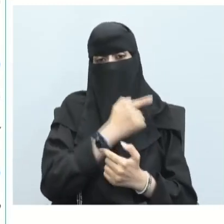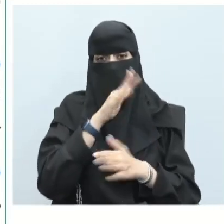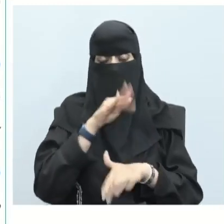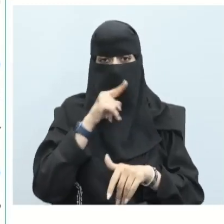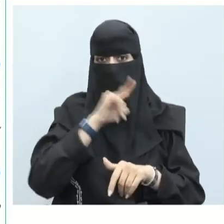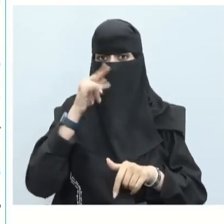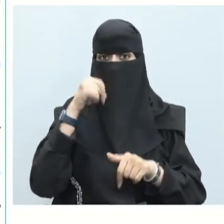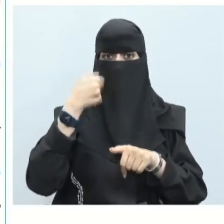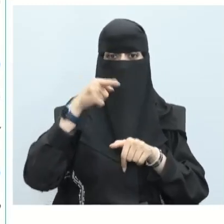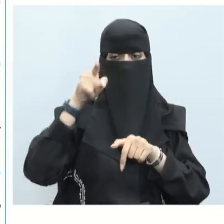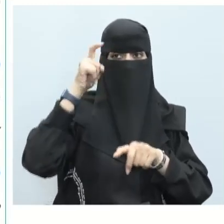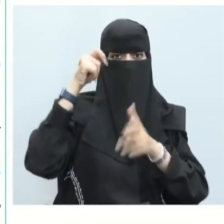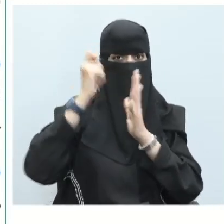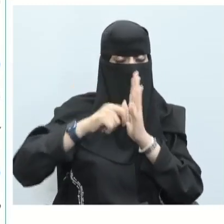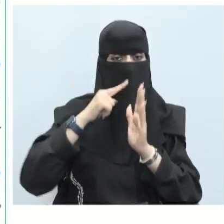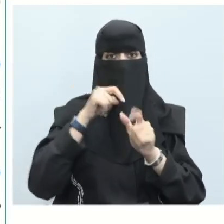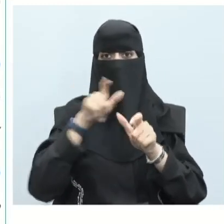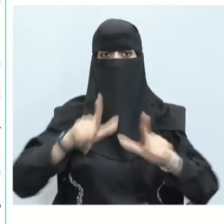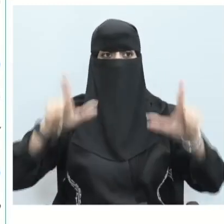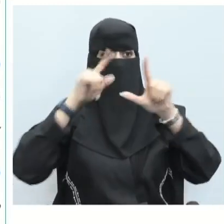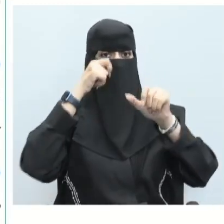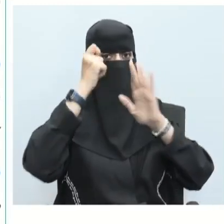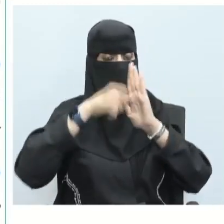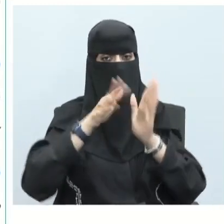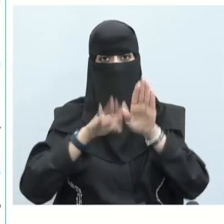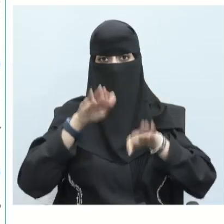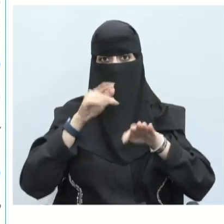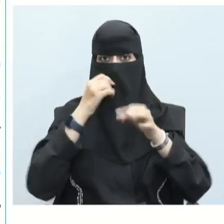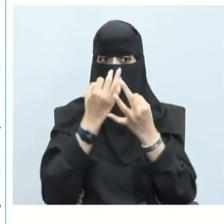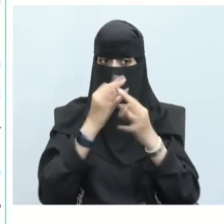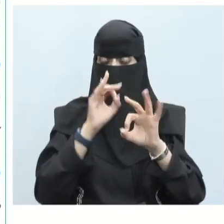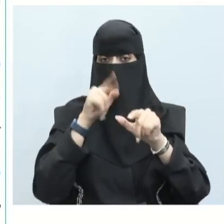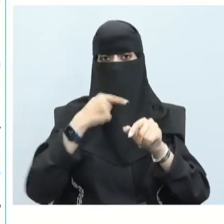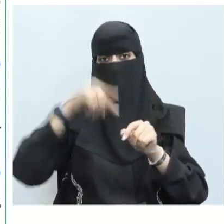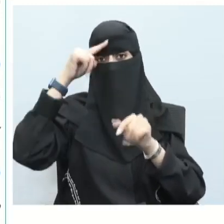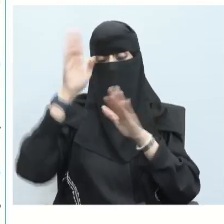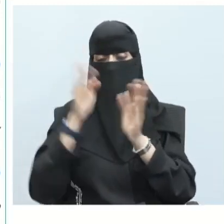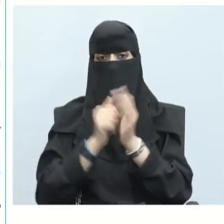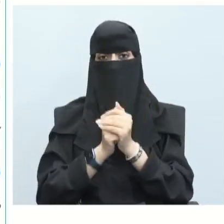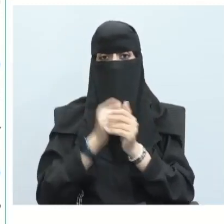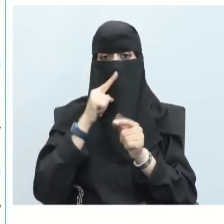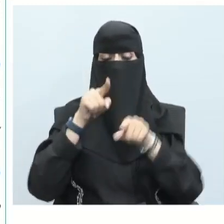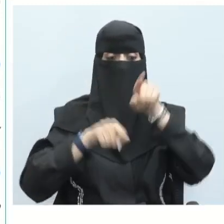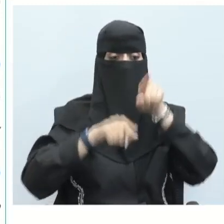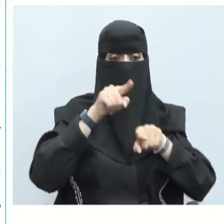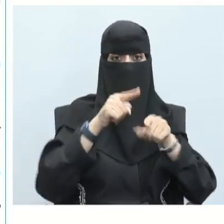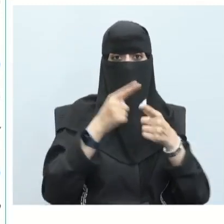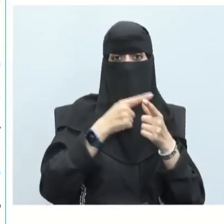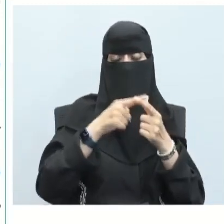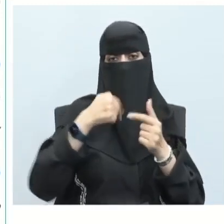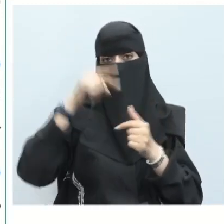وليس على الحجج والشواهد المحكمه او المحكمه امثله اقارن بين